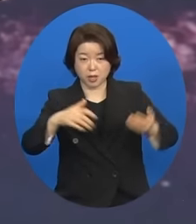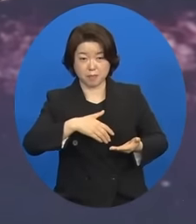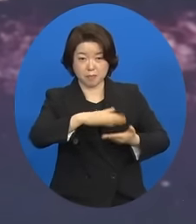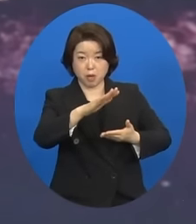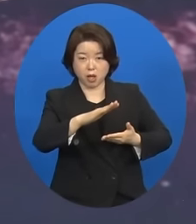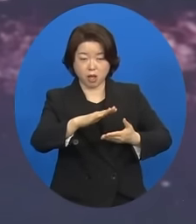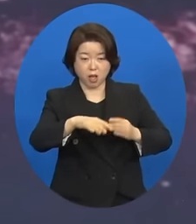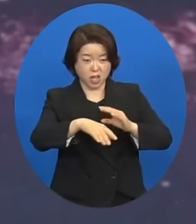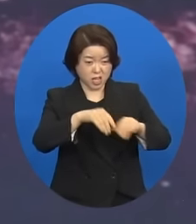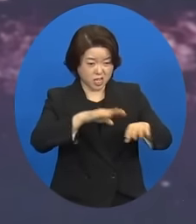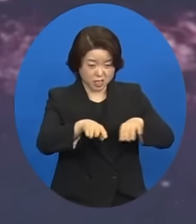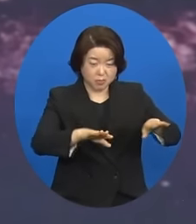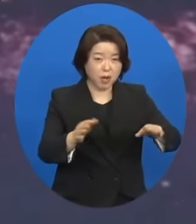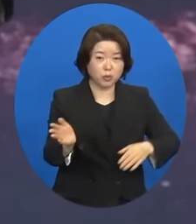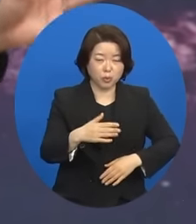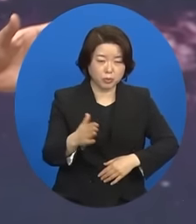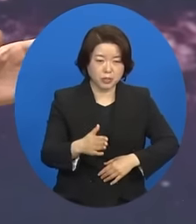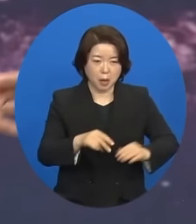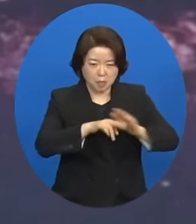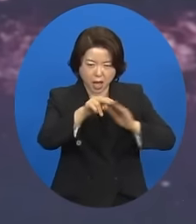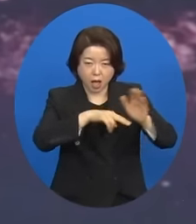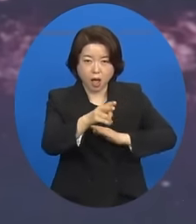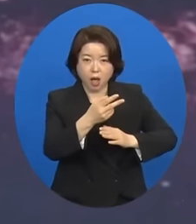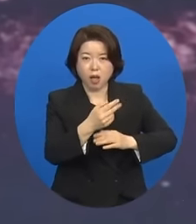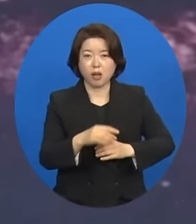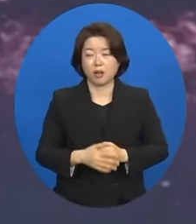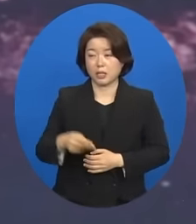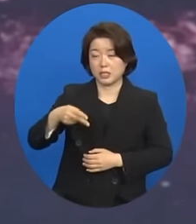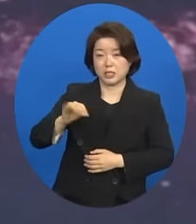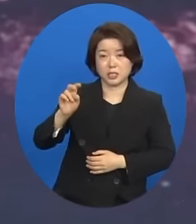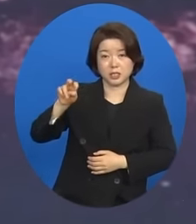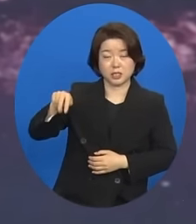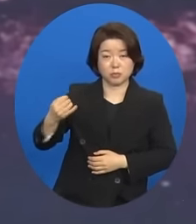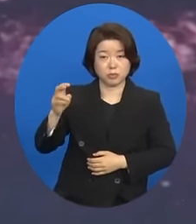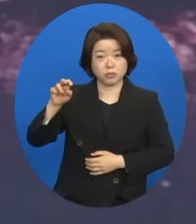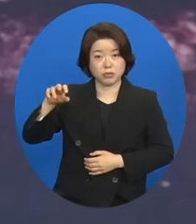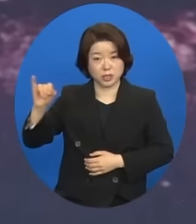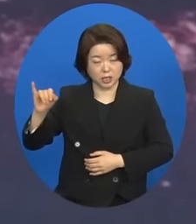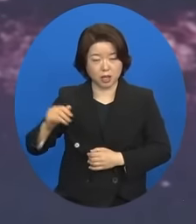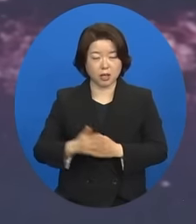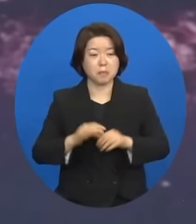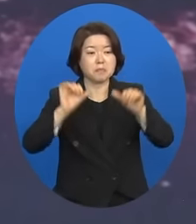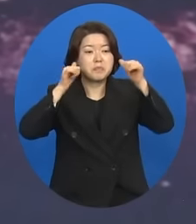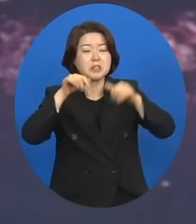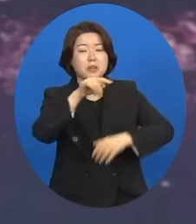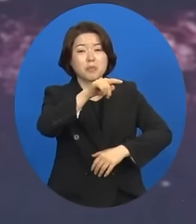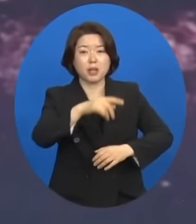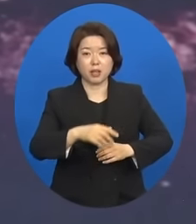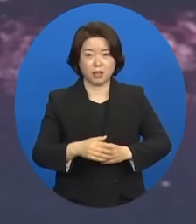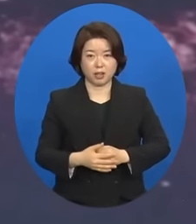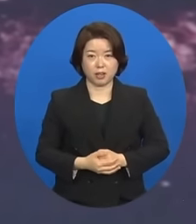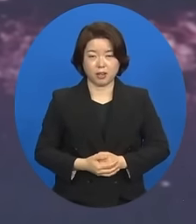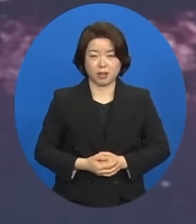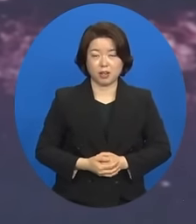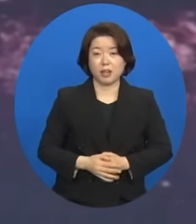쫓겨나요 그래서 피난을 가게 됩니다 시무이 자가 조롱을 합니다 베냐민